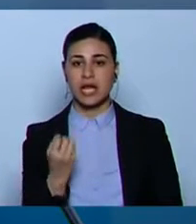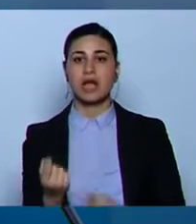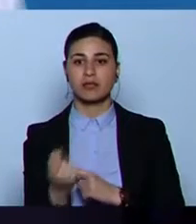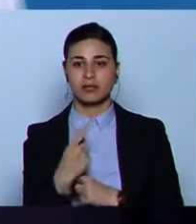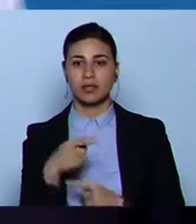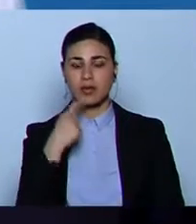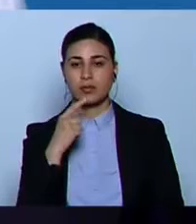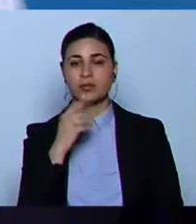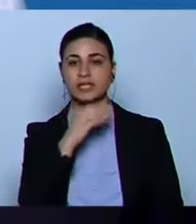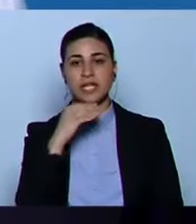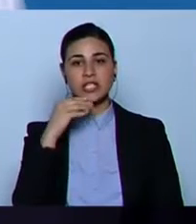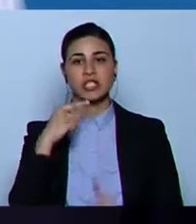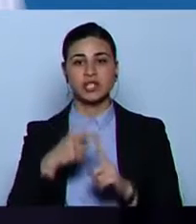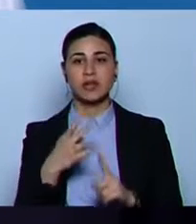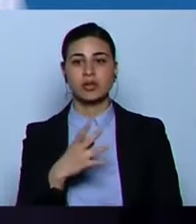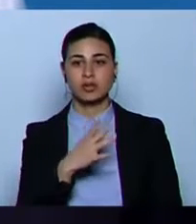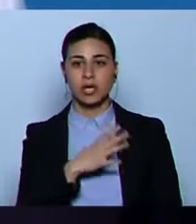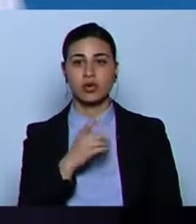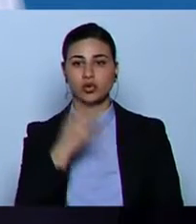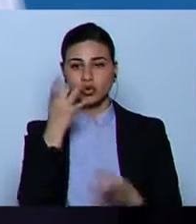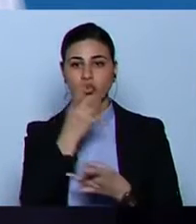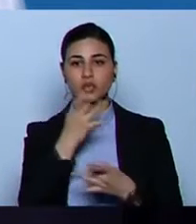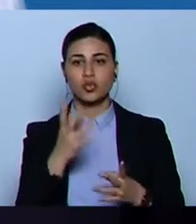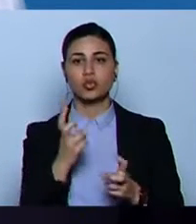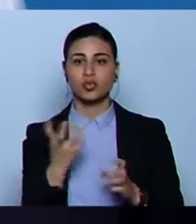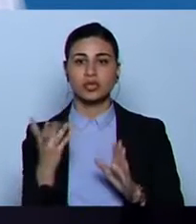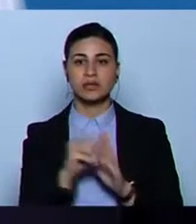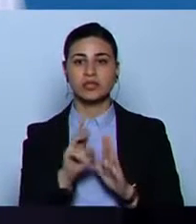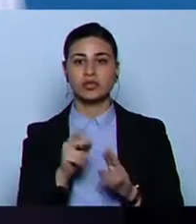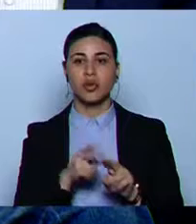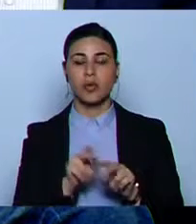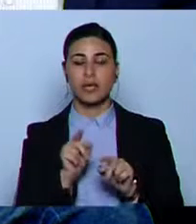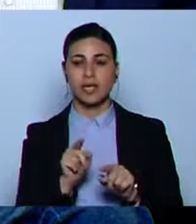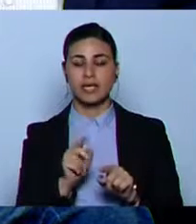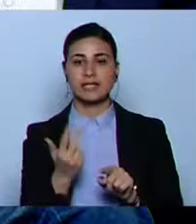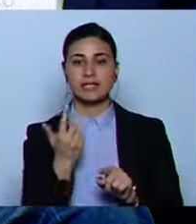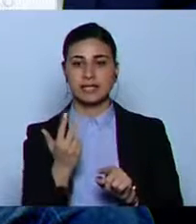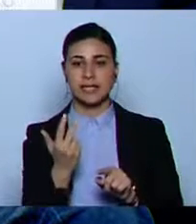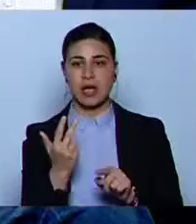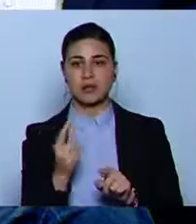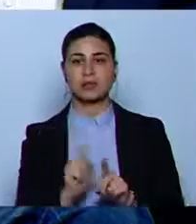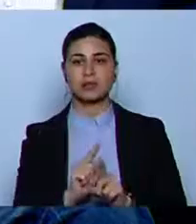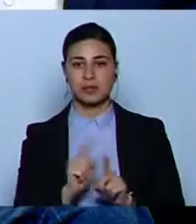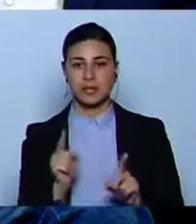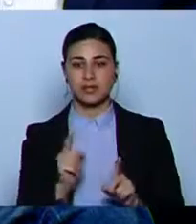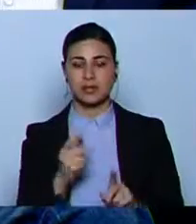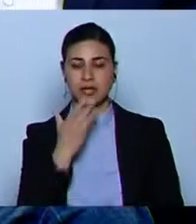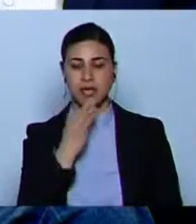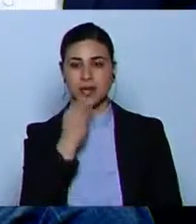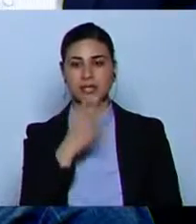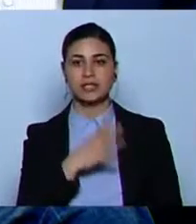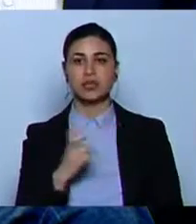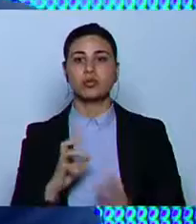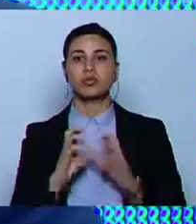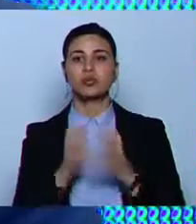გვავალდებულებს ცხეთის ჯვარი უნდა იყოს, რა თქმა უნდა, იმ კულტურული მემკვიდრეობის სივრცეში, რომ ეს სამი გამორჩეული მარგალიტი ჩვენ